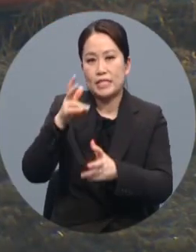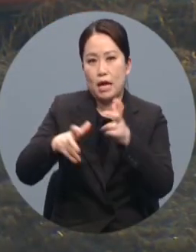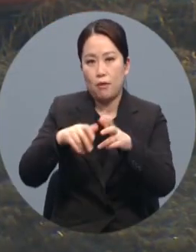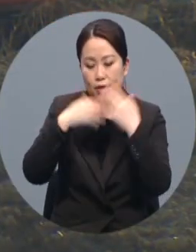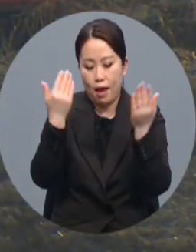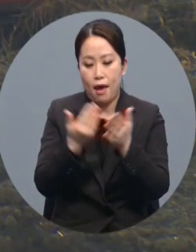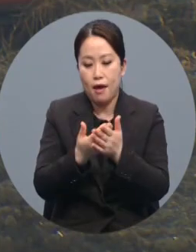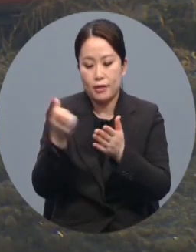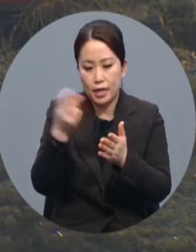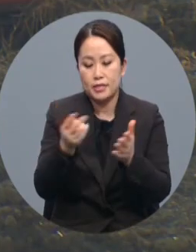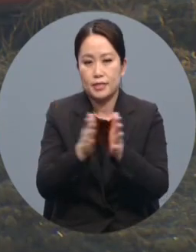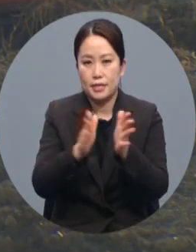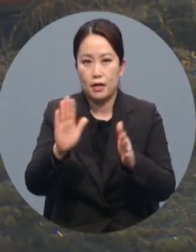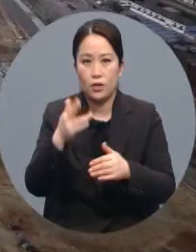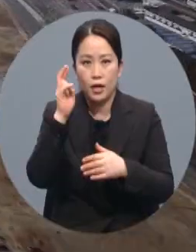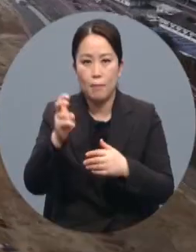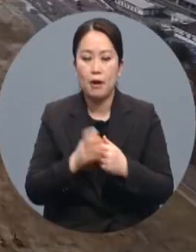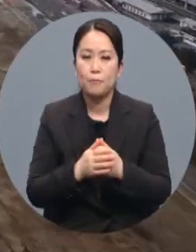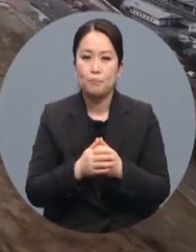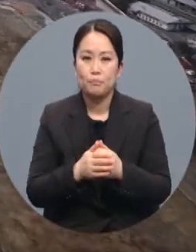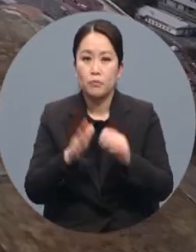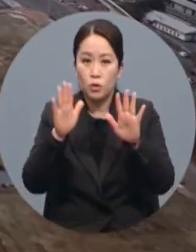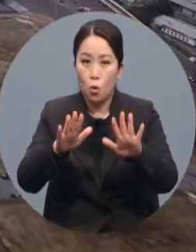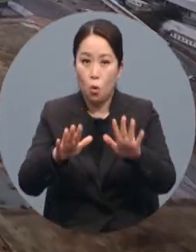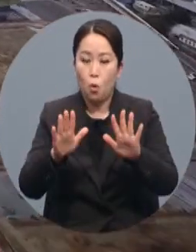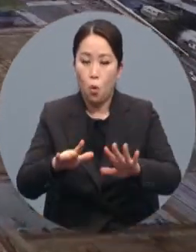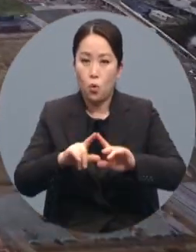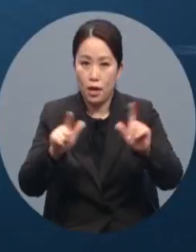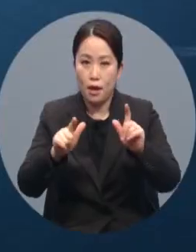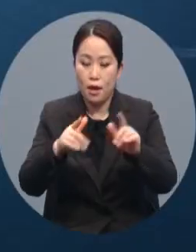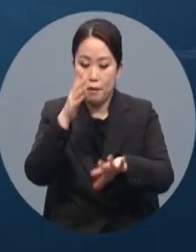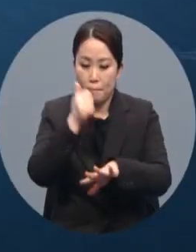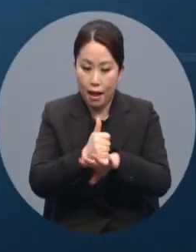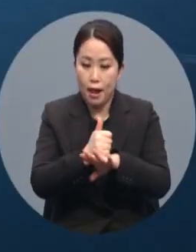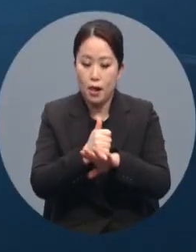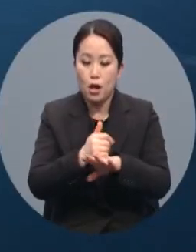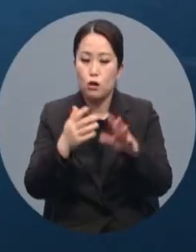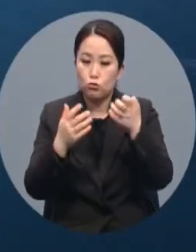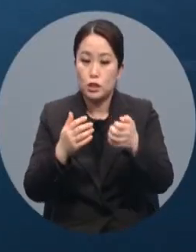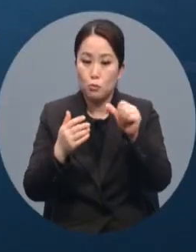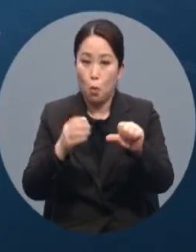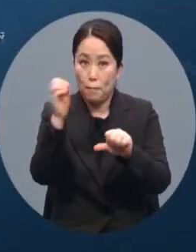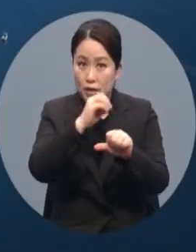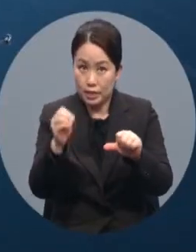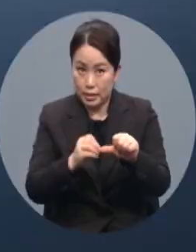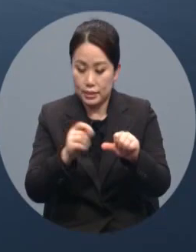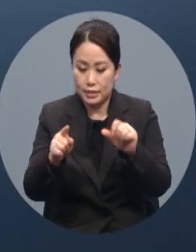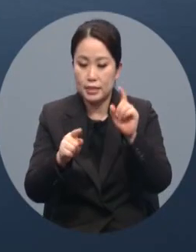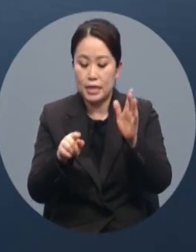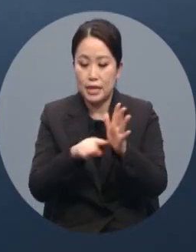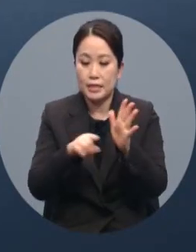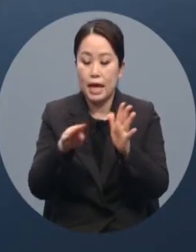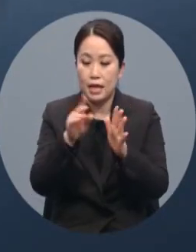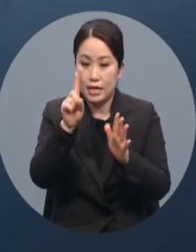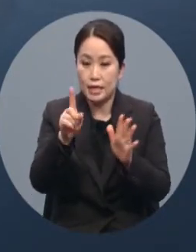전망됩니다. 또 올해 연말 95%로 예정됐던 1단계 사업의 기반시설 공사도